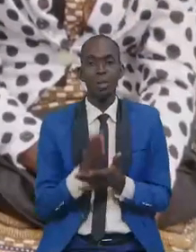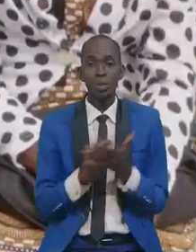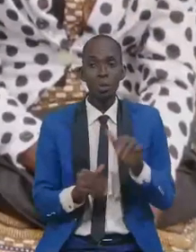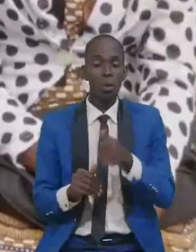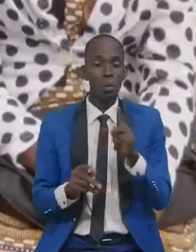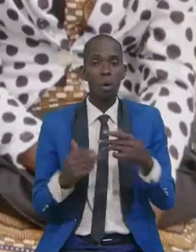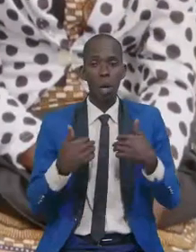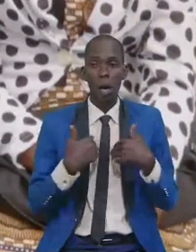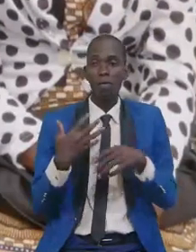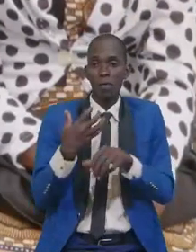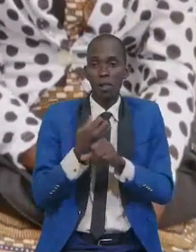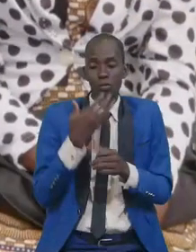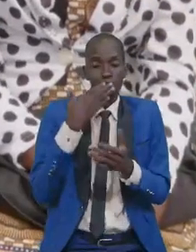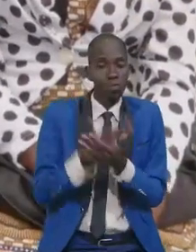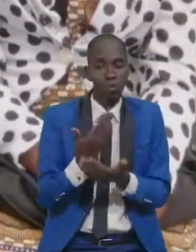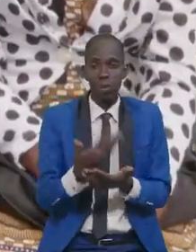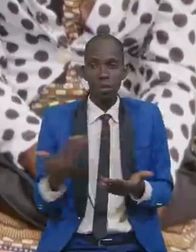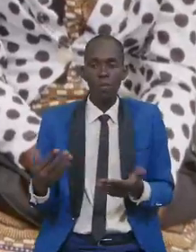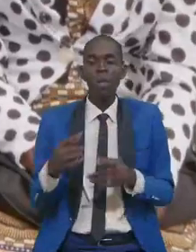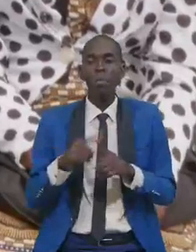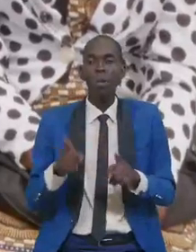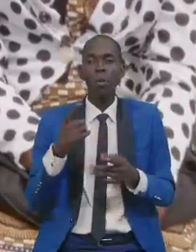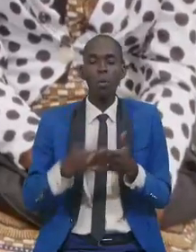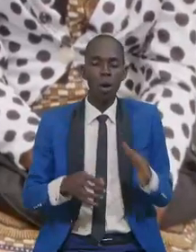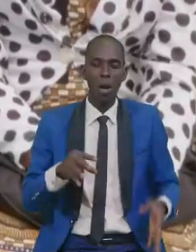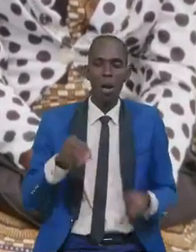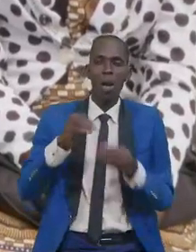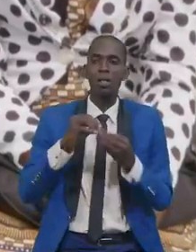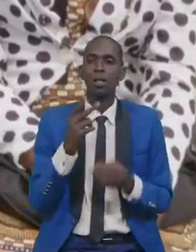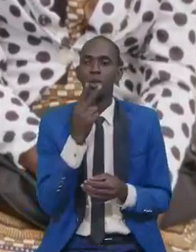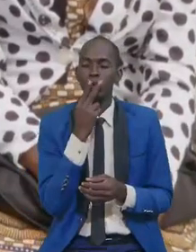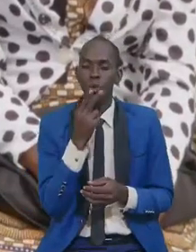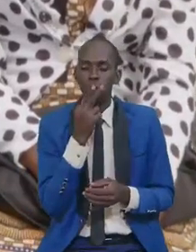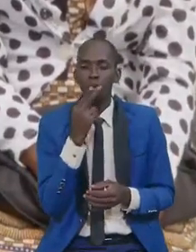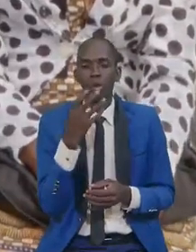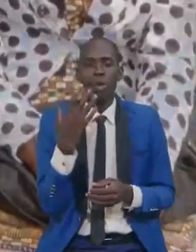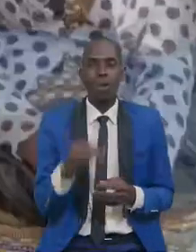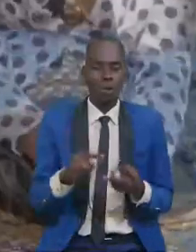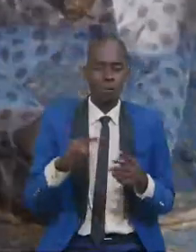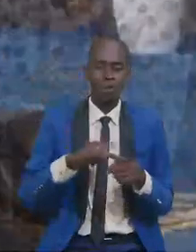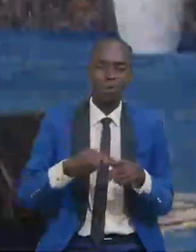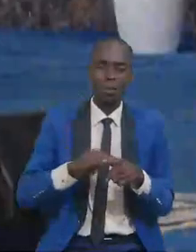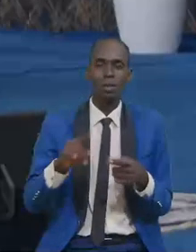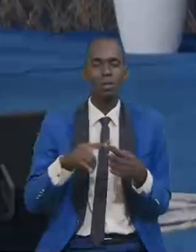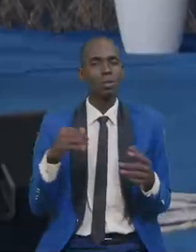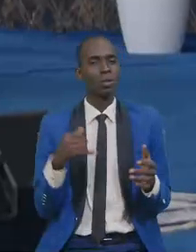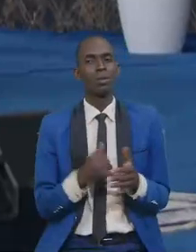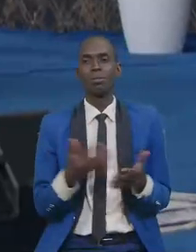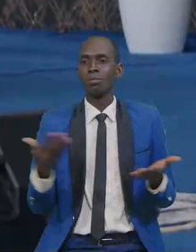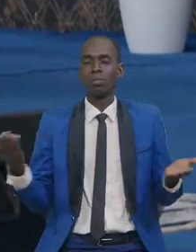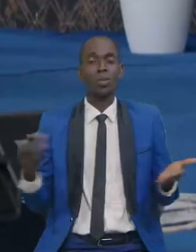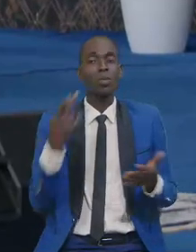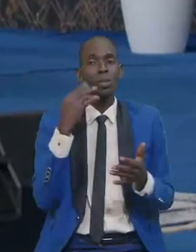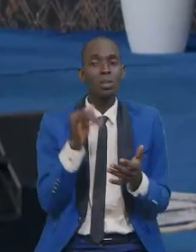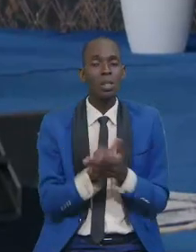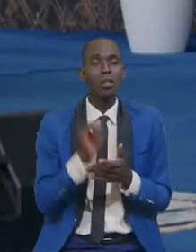D'autres ont pris quelque chose de bon et ils veulent mettre du tabac. Et notre bouche